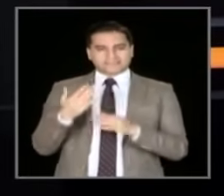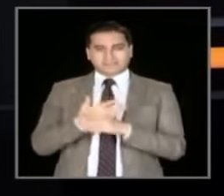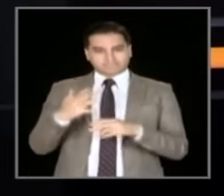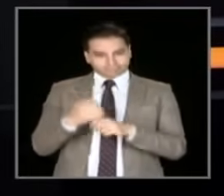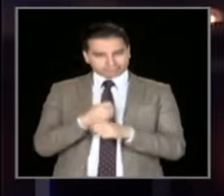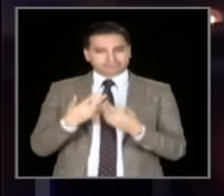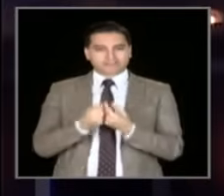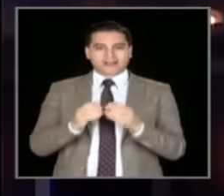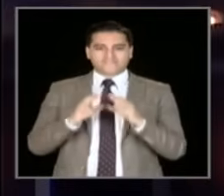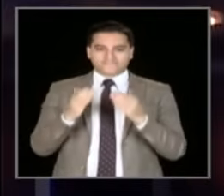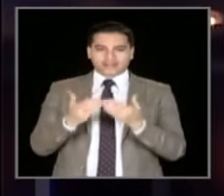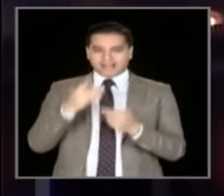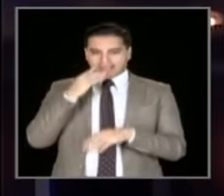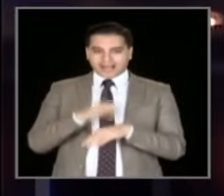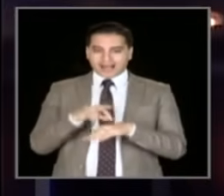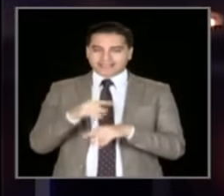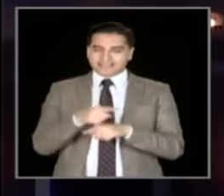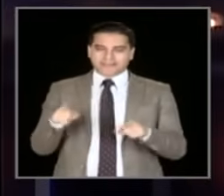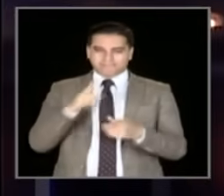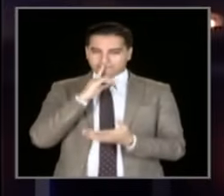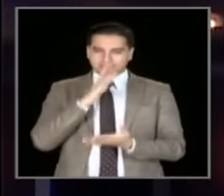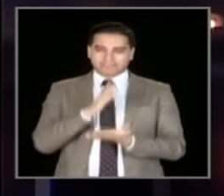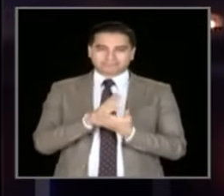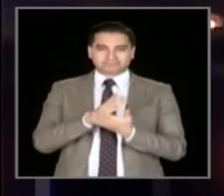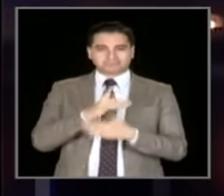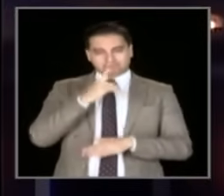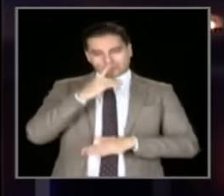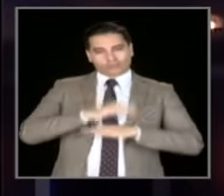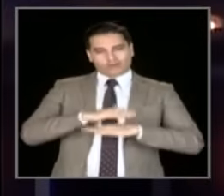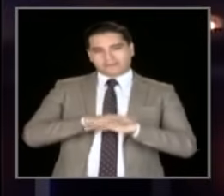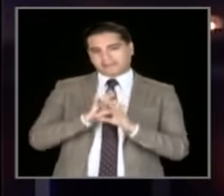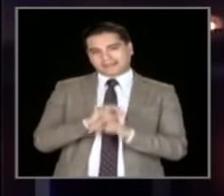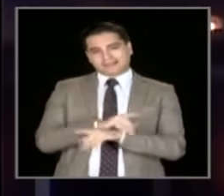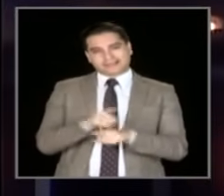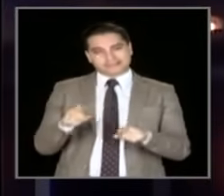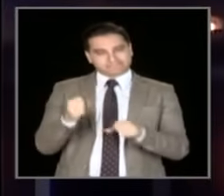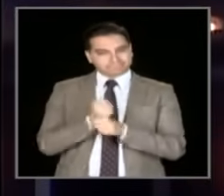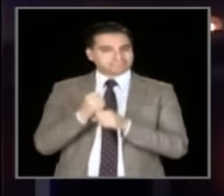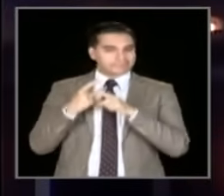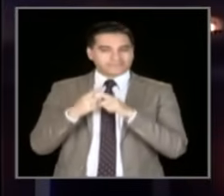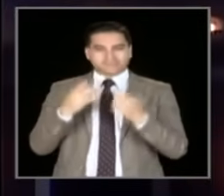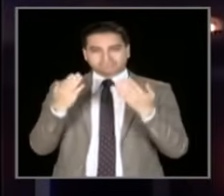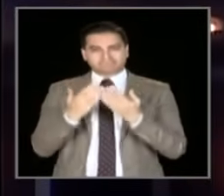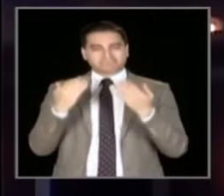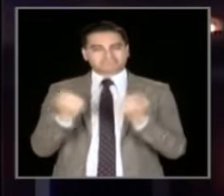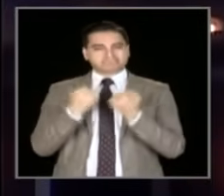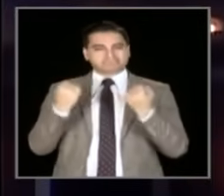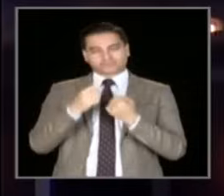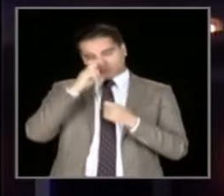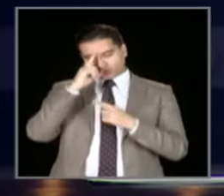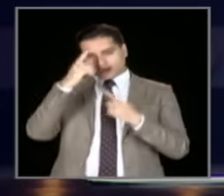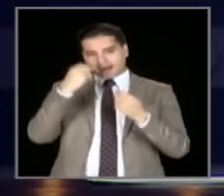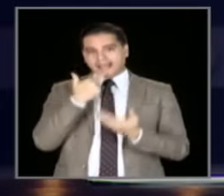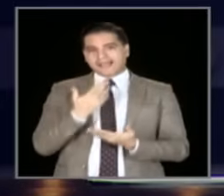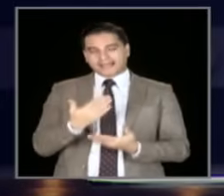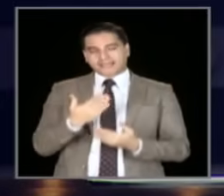حاجه مع الناس دي بالذات، يعني هم بصراحه يستحقوا بجد. احنا تعبنا جدا يعني الفتره اللي فاتت في التحضير، فيعني ربنا يتمها على خير كده ان شاء